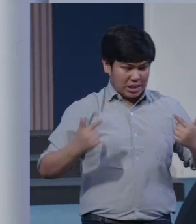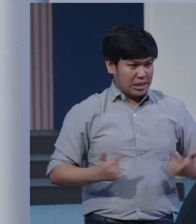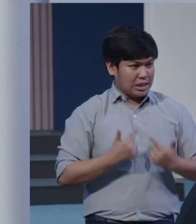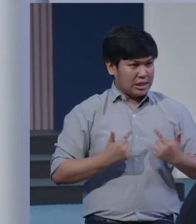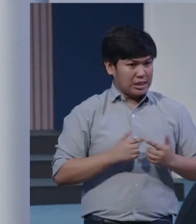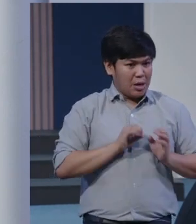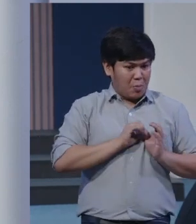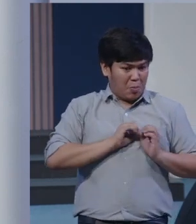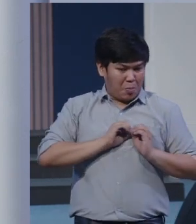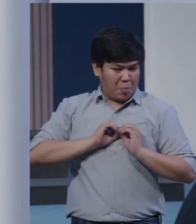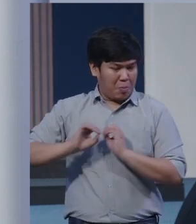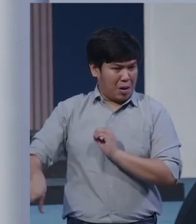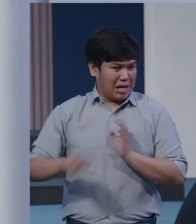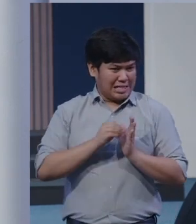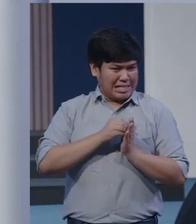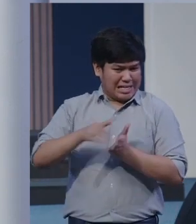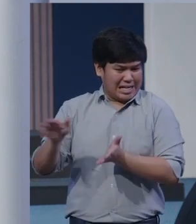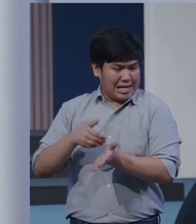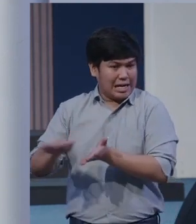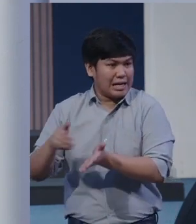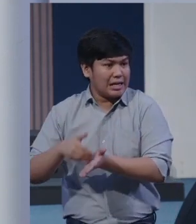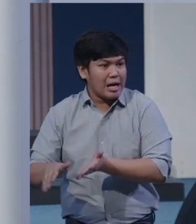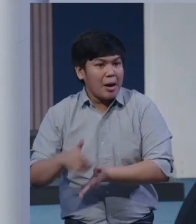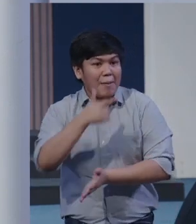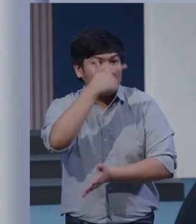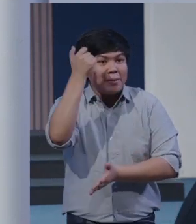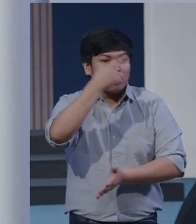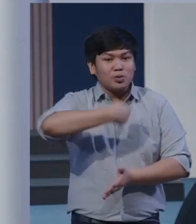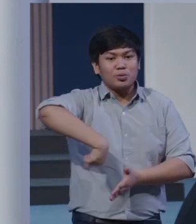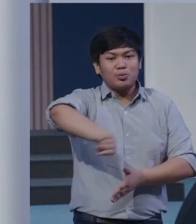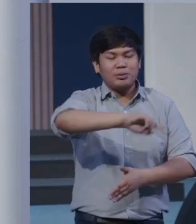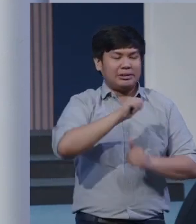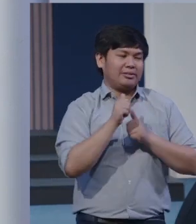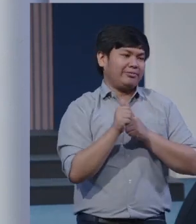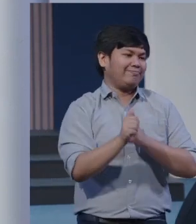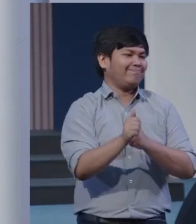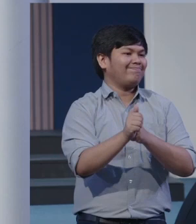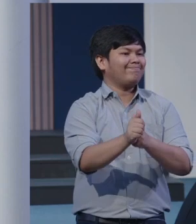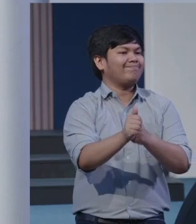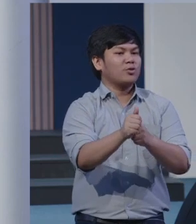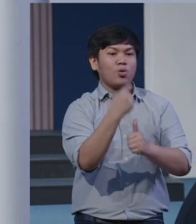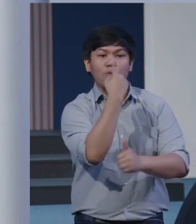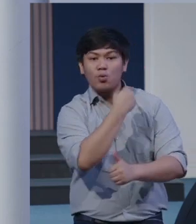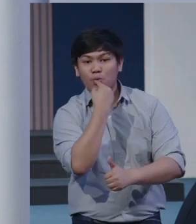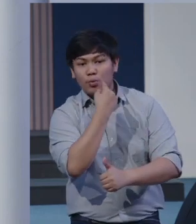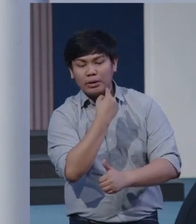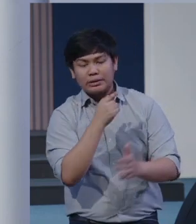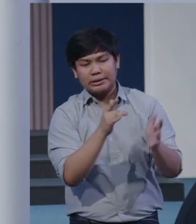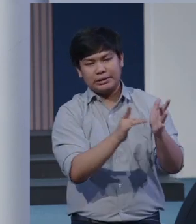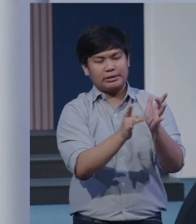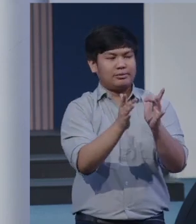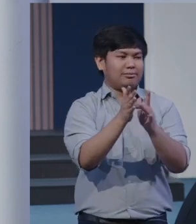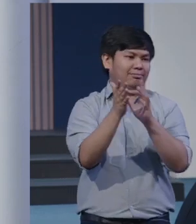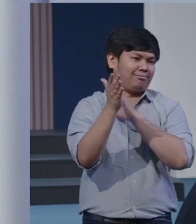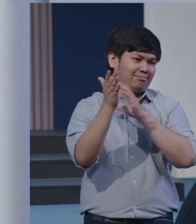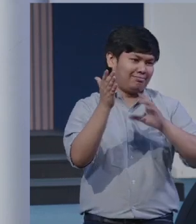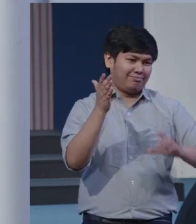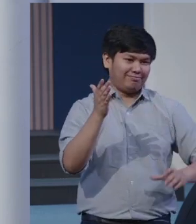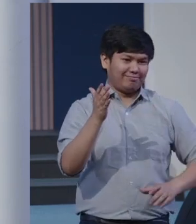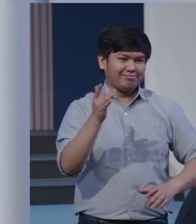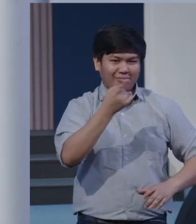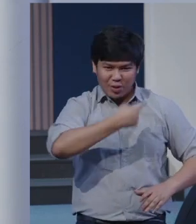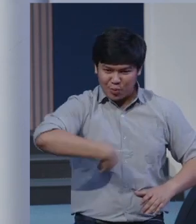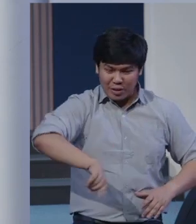falsehood so hindi na kayo n sisinungaling tinalikuran niyo na Let each one of you speak the truth with his